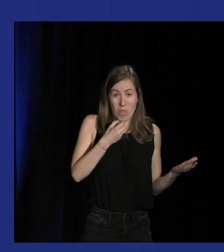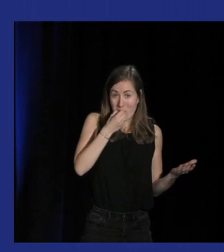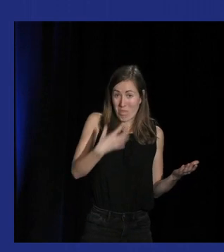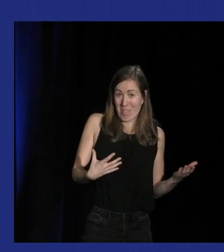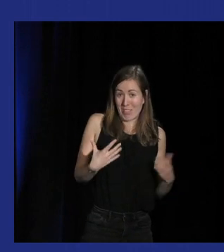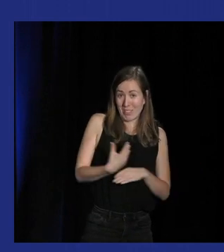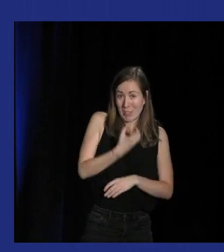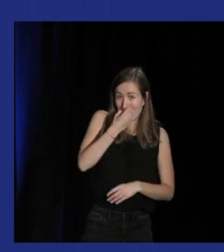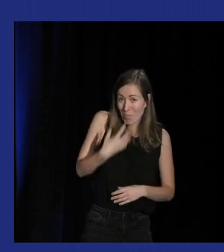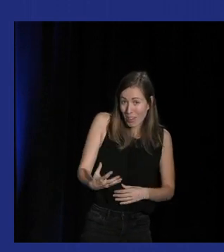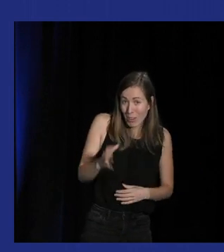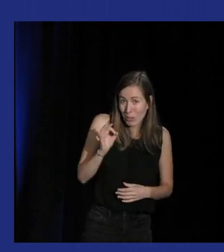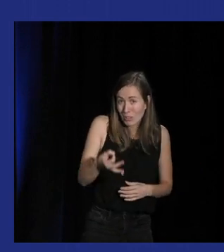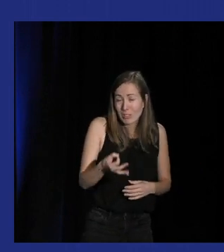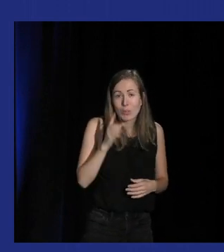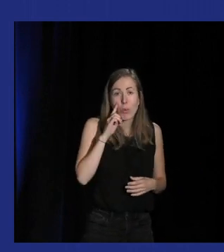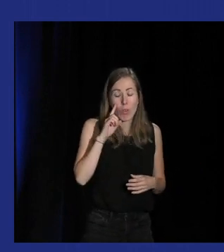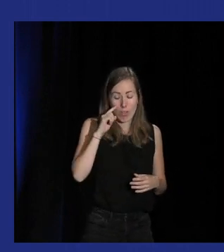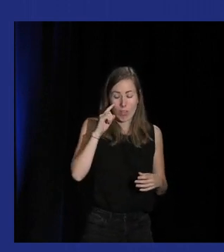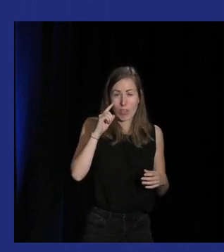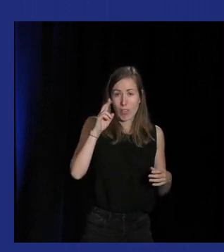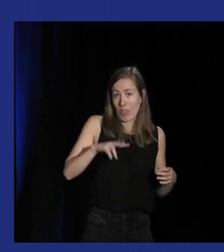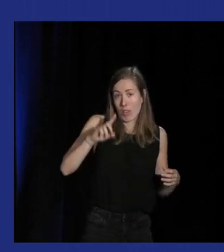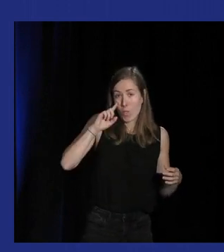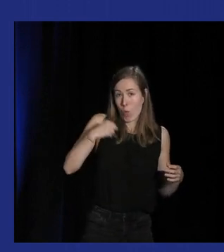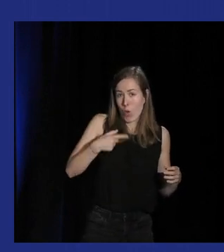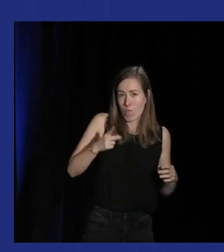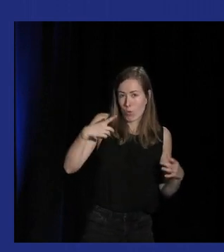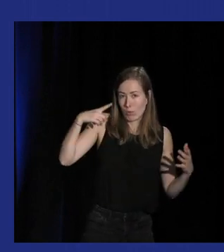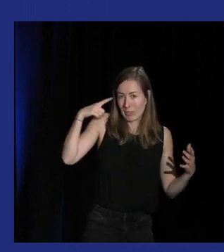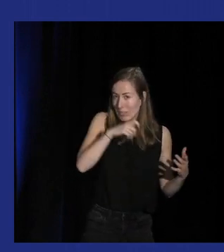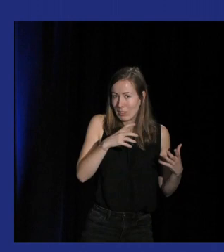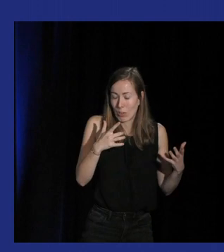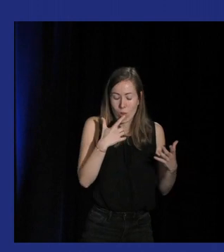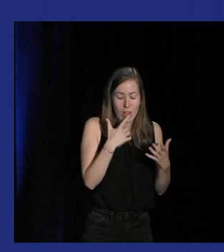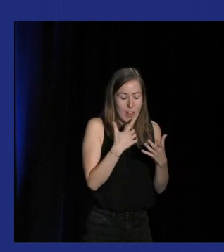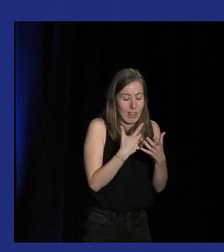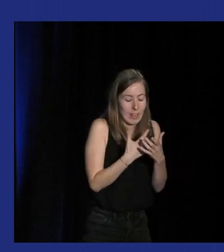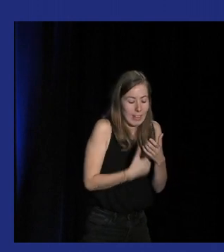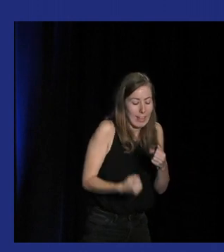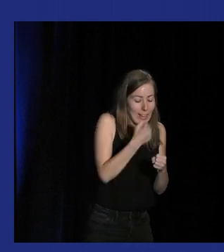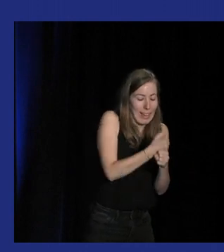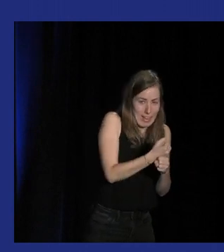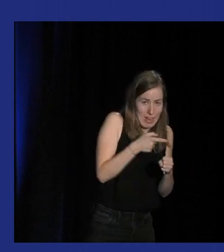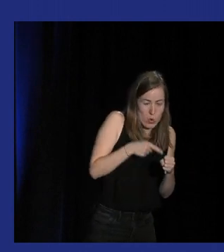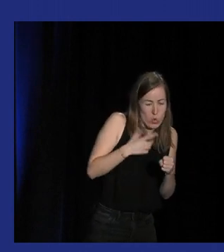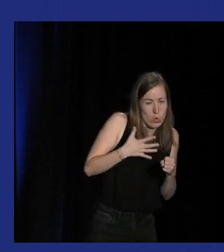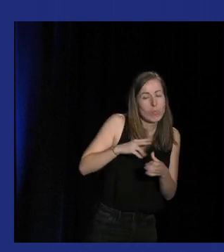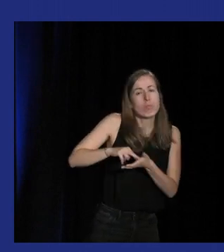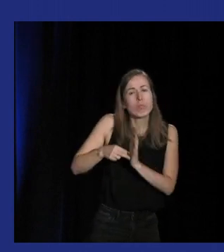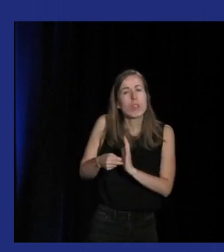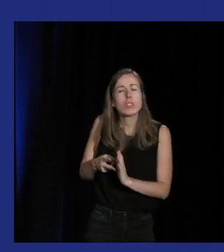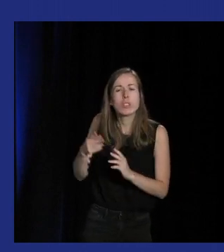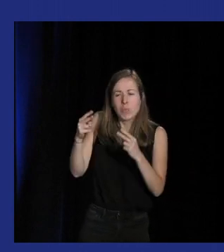que pour moi c'est presque plus difficile de de créer que de d'être dans de la technique pure c'est pour ça que le